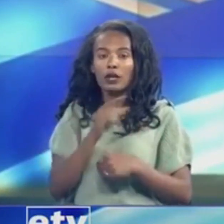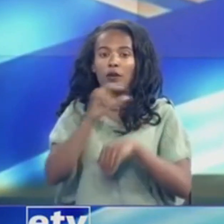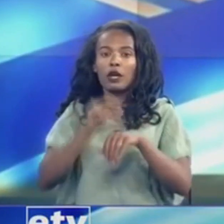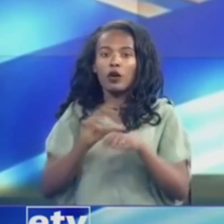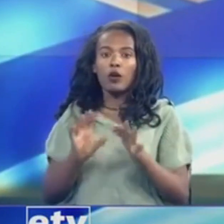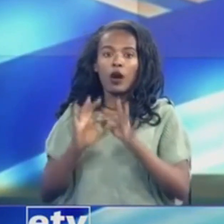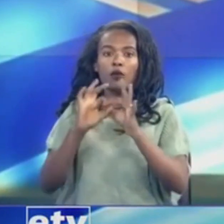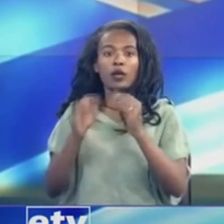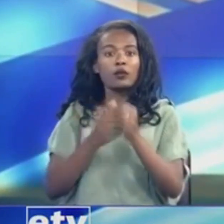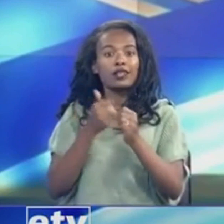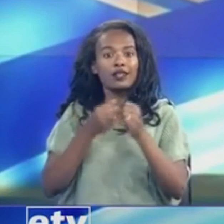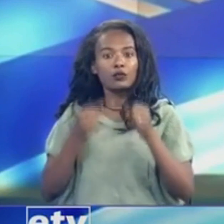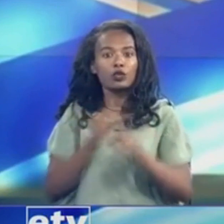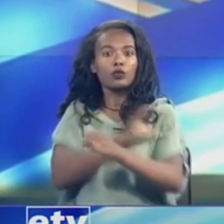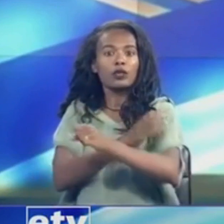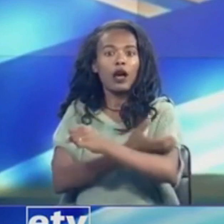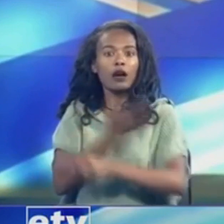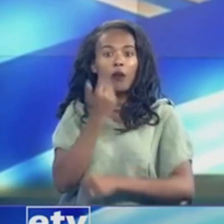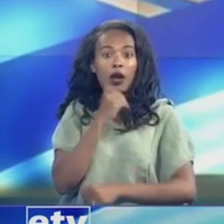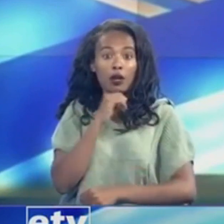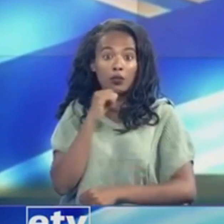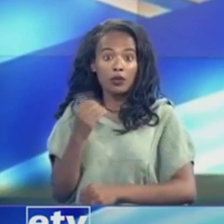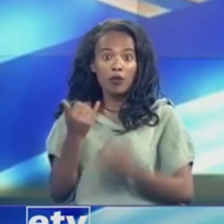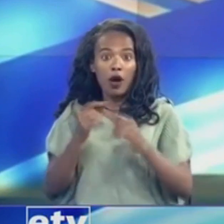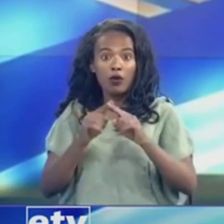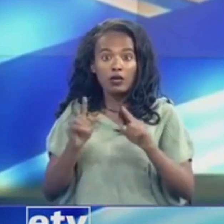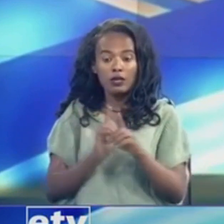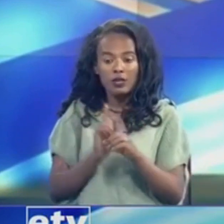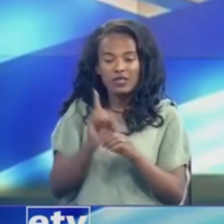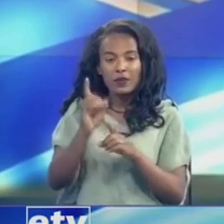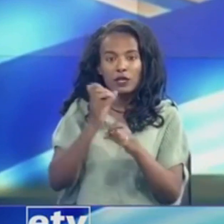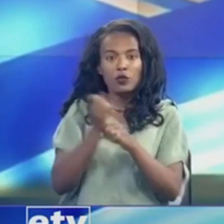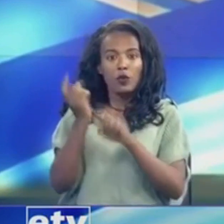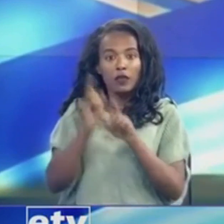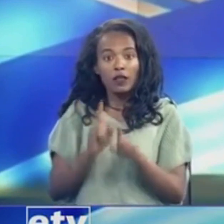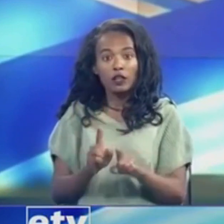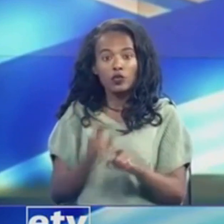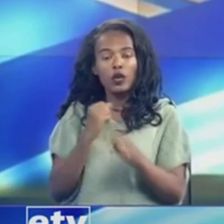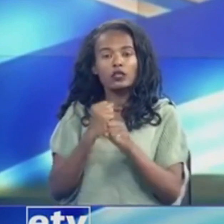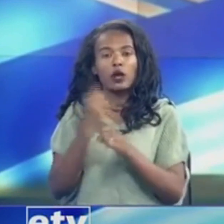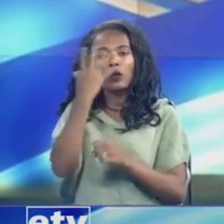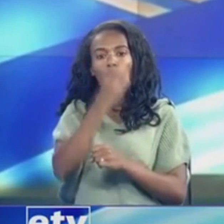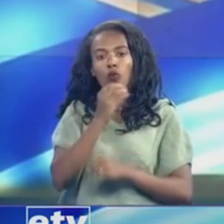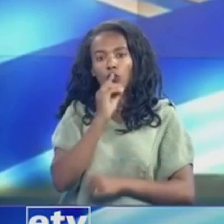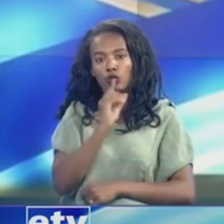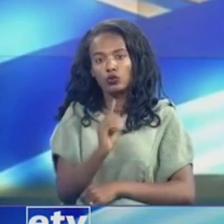ማህበራት መከታተል በሚችሉበት ማቀም አልነበረም። አሁን ግን ላይን ይዘው በመምጣታቸው ለአሰራሩ በጣም ቆንጆ ይሆናል።